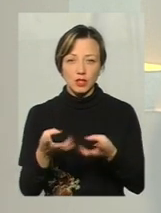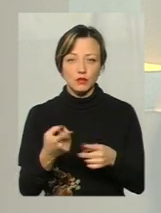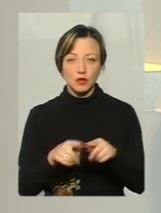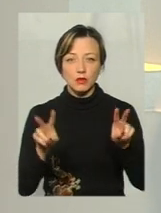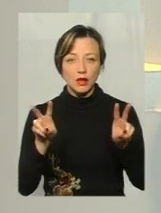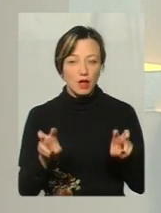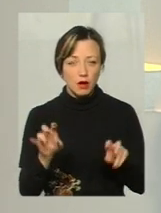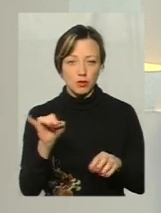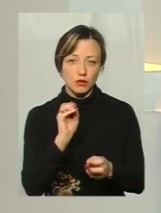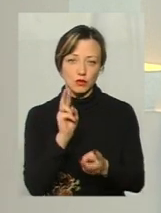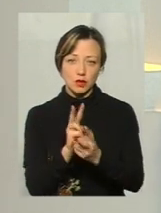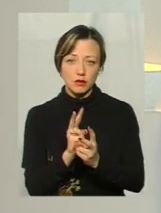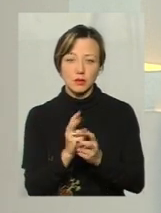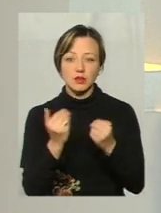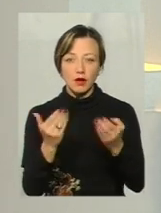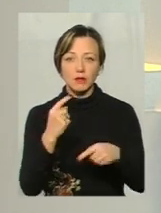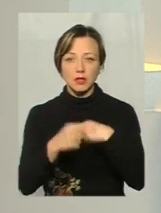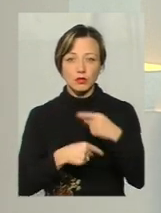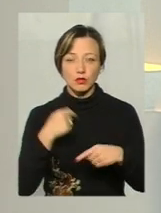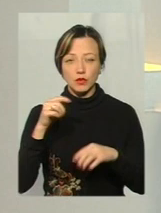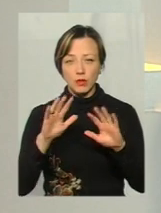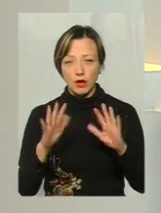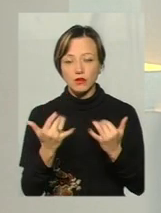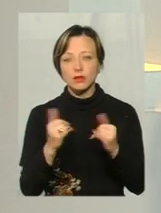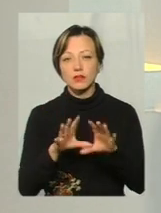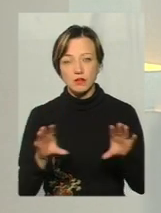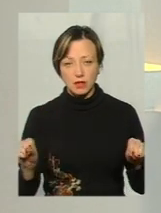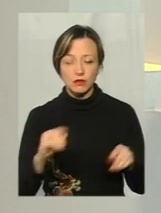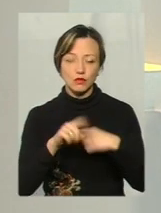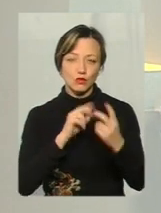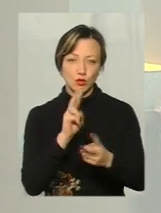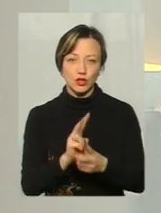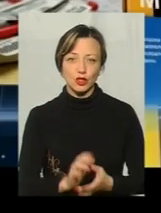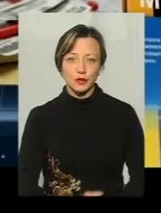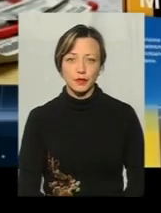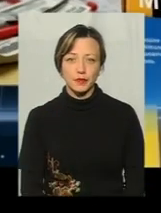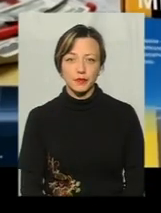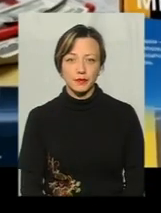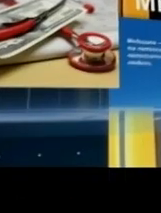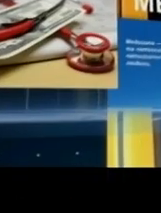тему і зустрінемося вже з вами наступного разу. На сьогодні все. До наступних зустрічей.